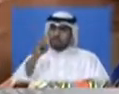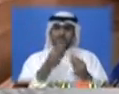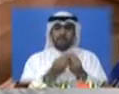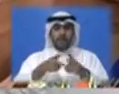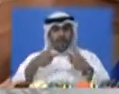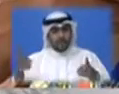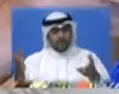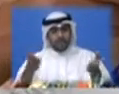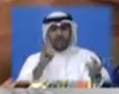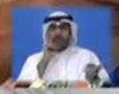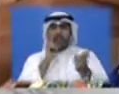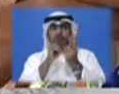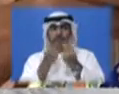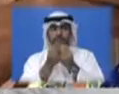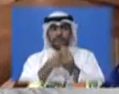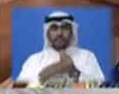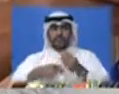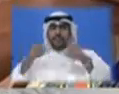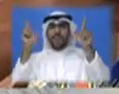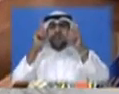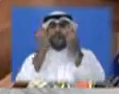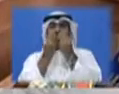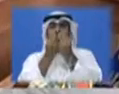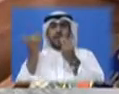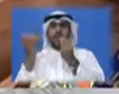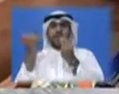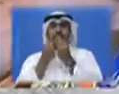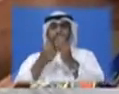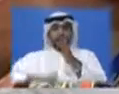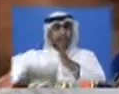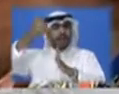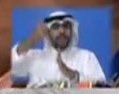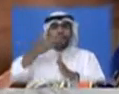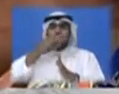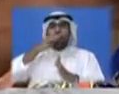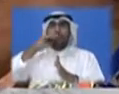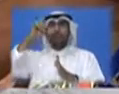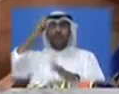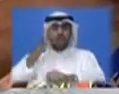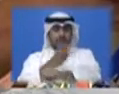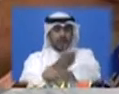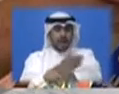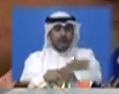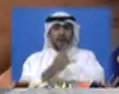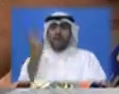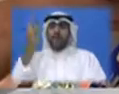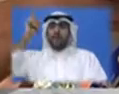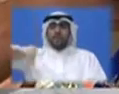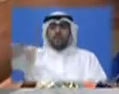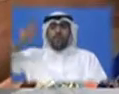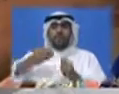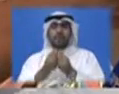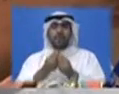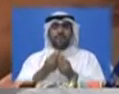شيء مميز بالنسبة حقي وحق الشباب. بالنسبة حق الإنجاز، إنجاز جدا طيب. تعبنا العشرة أيام اللي كنا فيها في